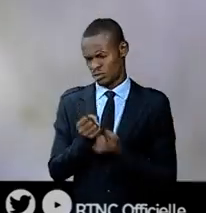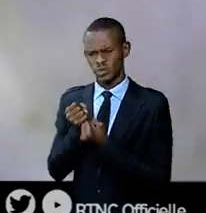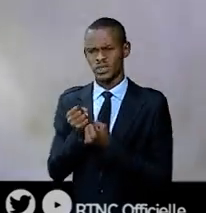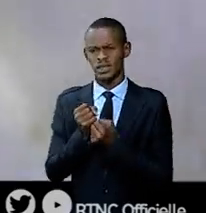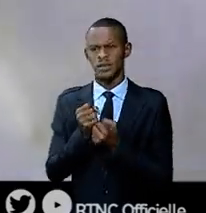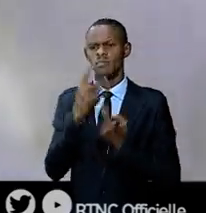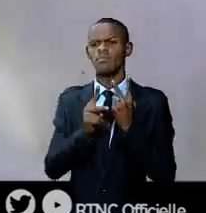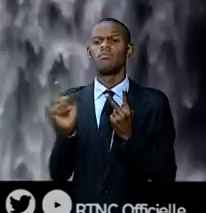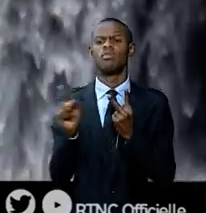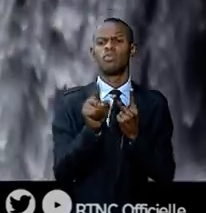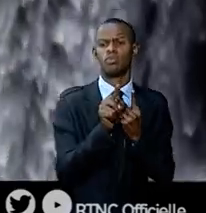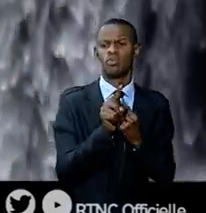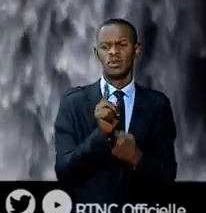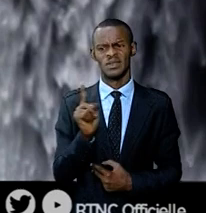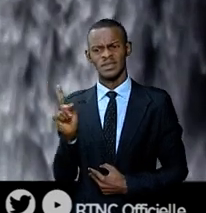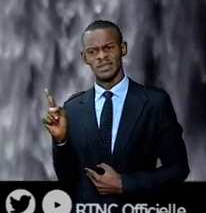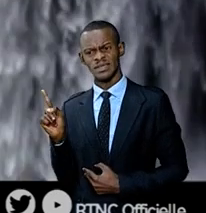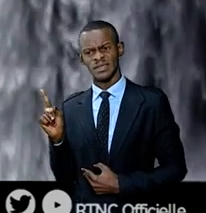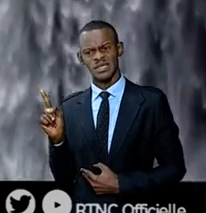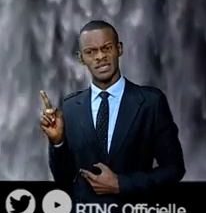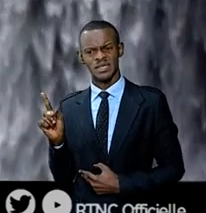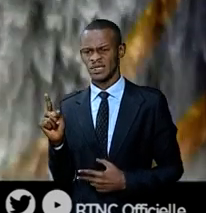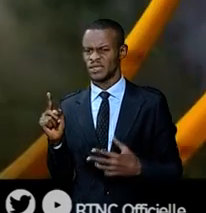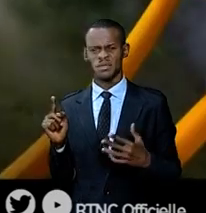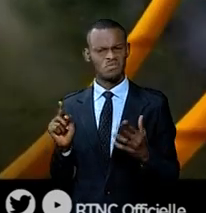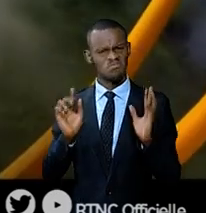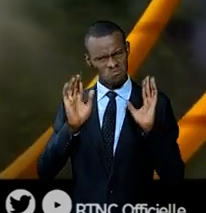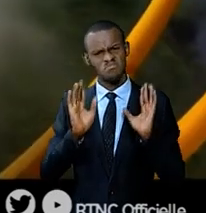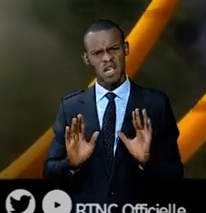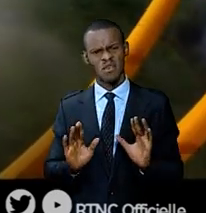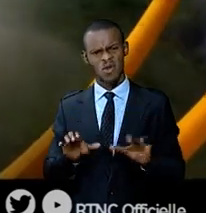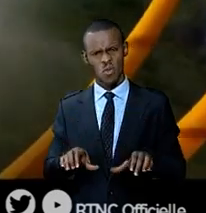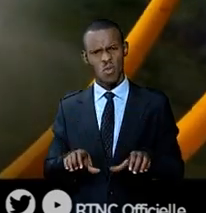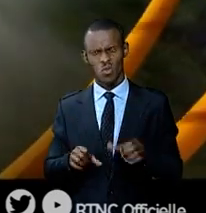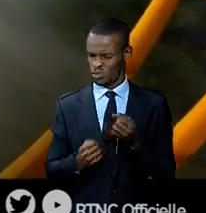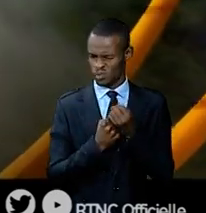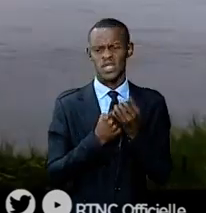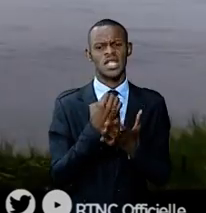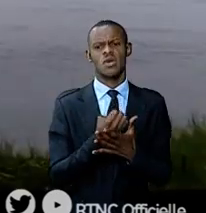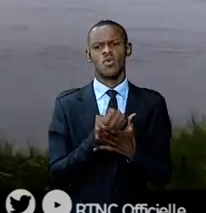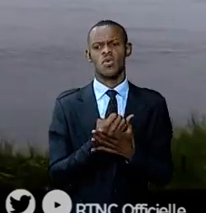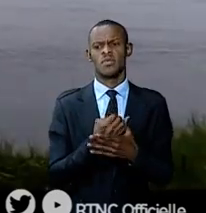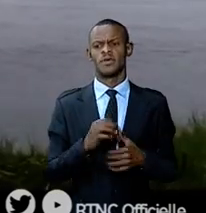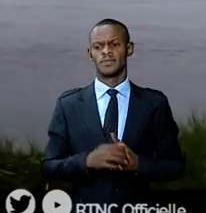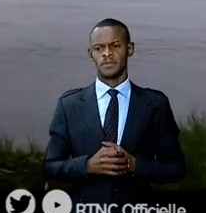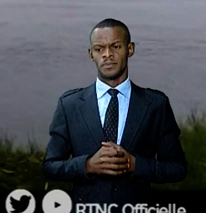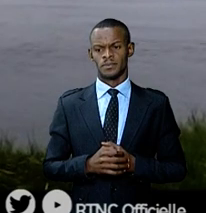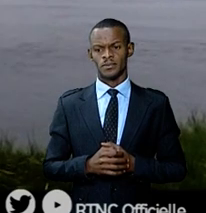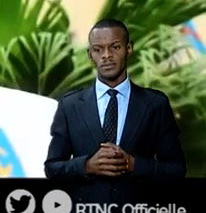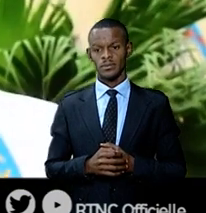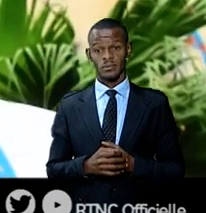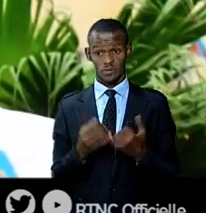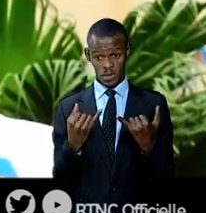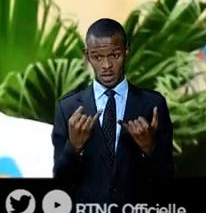de stimuler et de diversifier leur économie. Actuellement, nous pouvons citer des provinces comme la province de Lualaba,